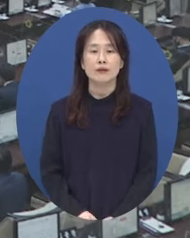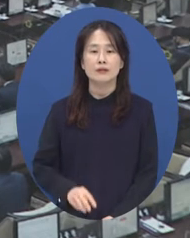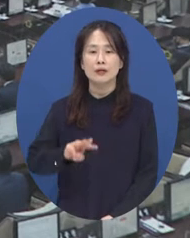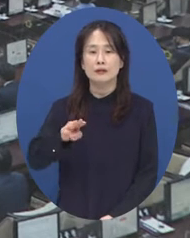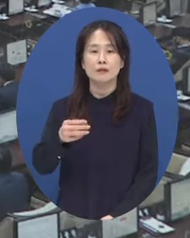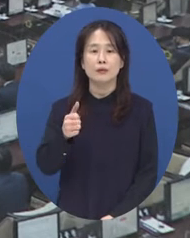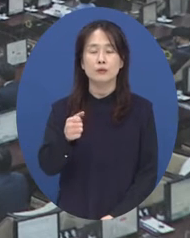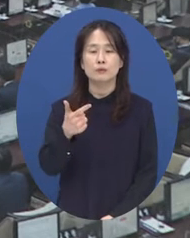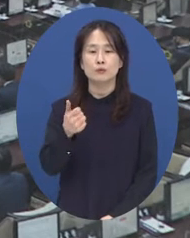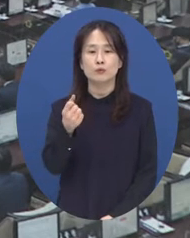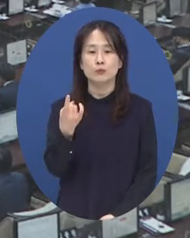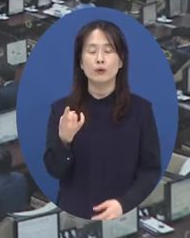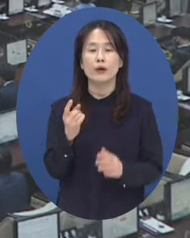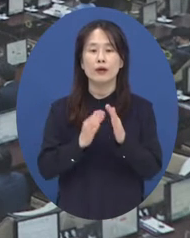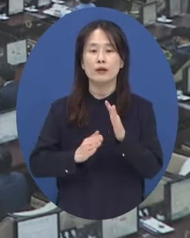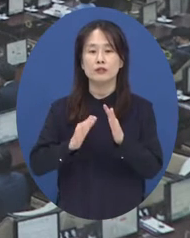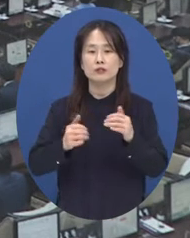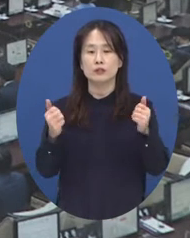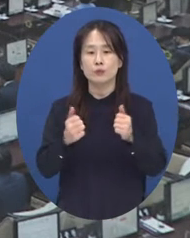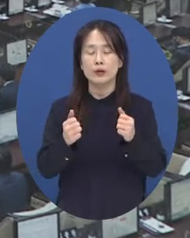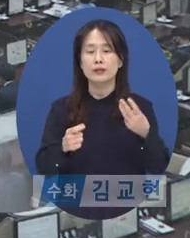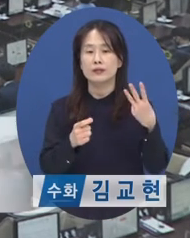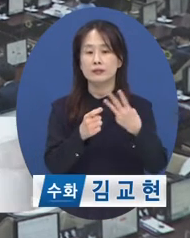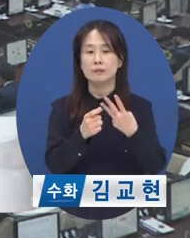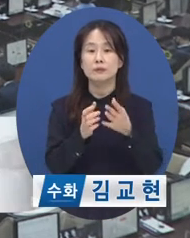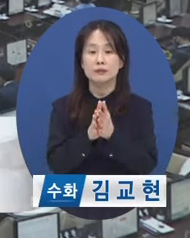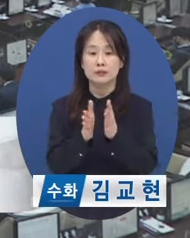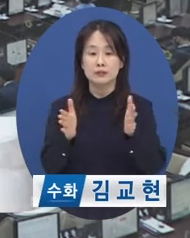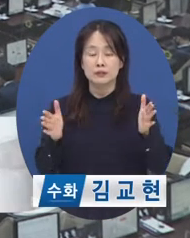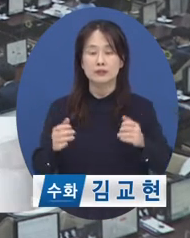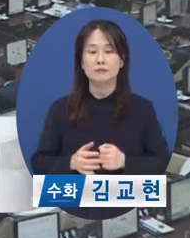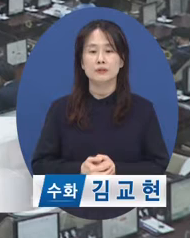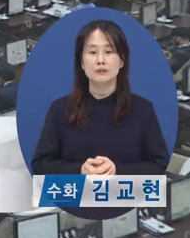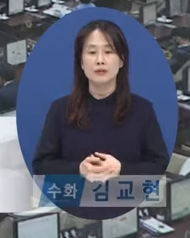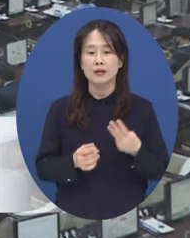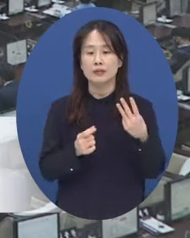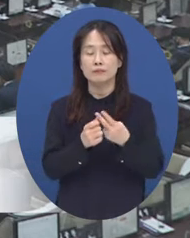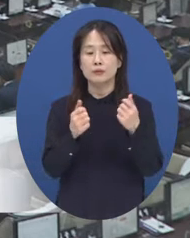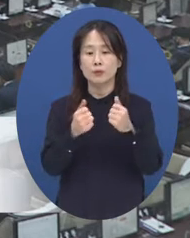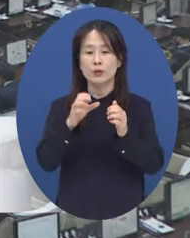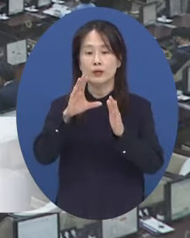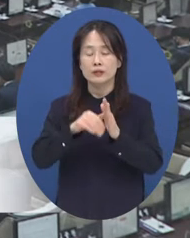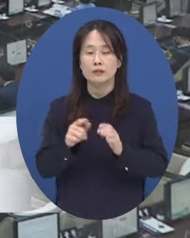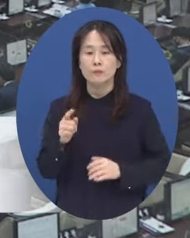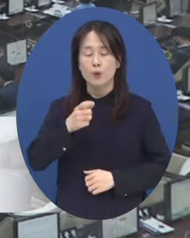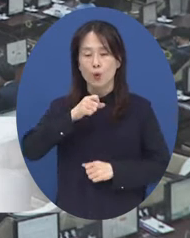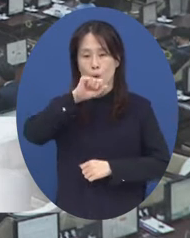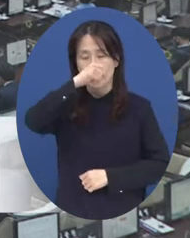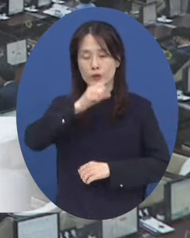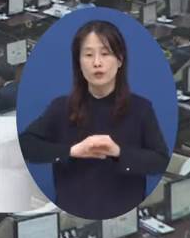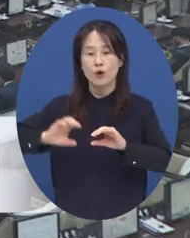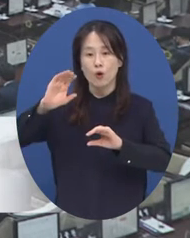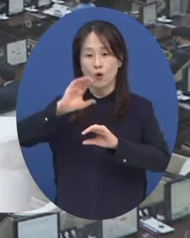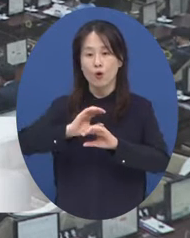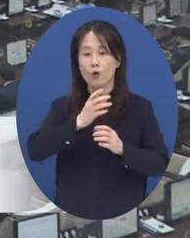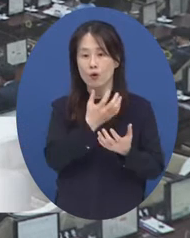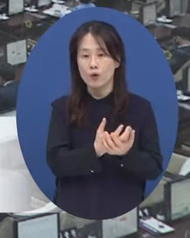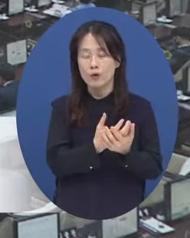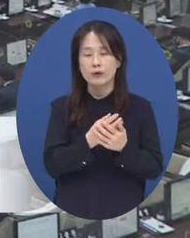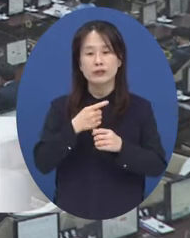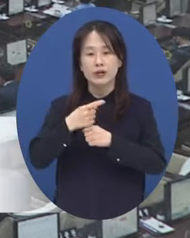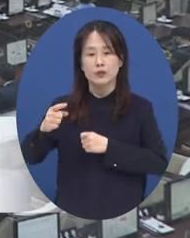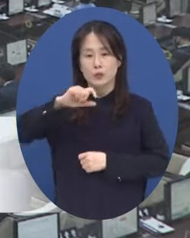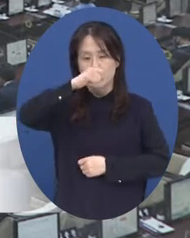경기도의회 가 제 356회 정답의 3차 본회의를 열어 씁니다 3차 본회의에서 노래 추가경정 예산안과